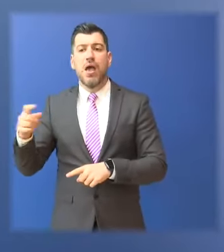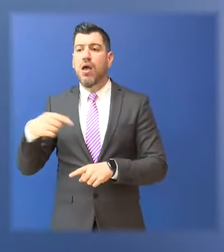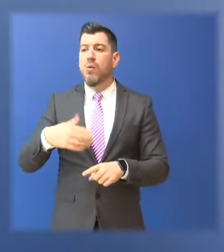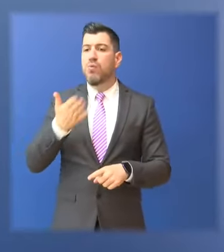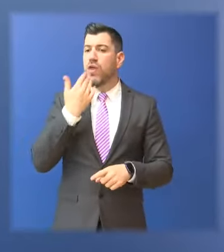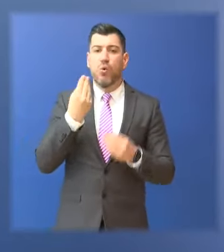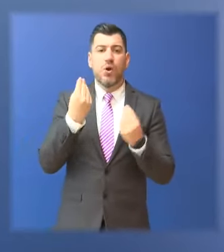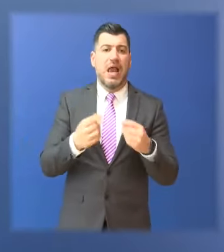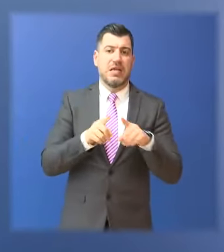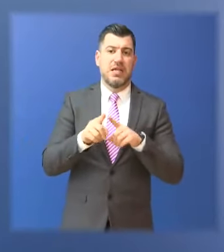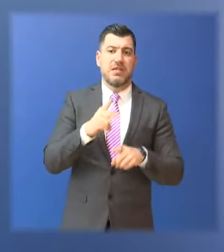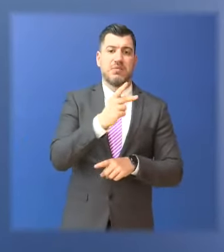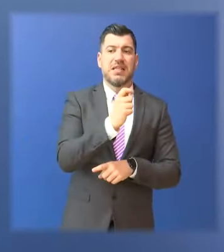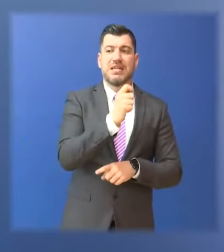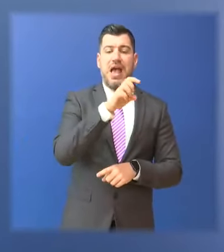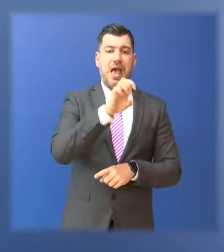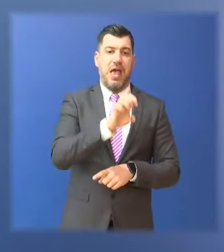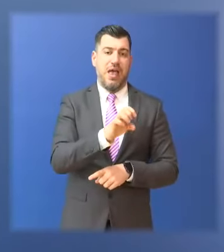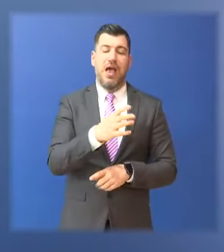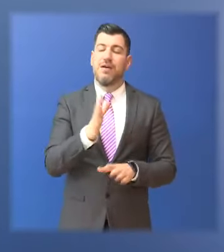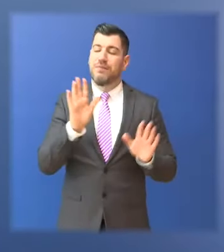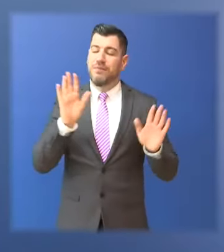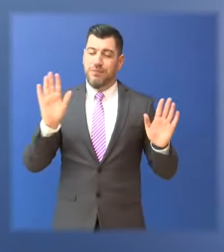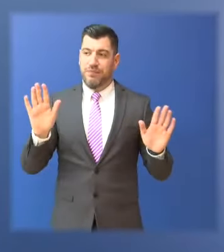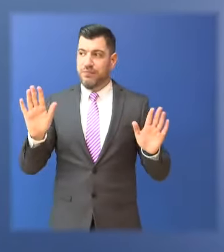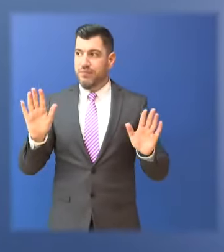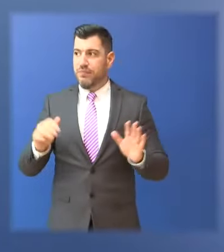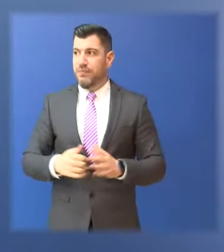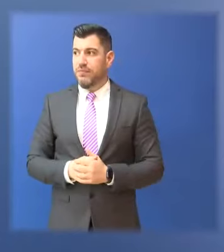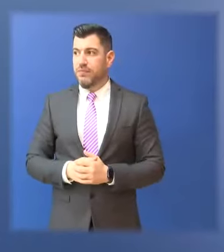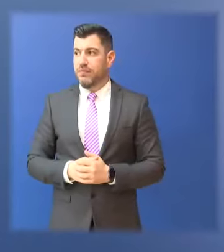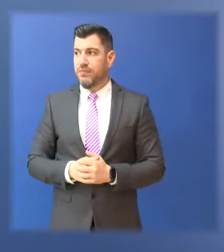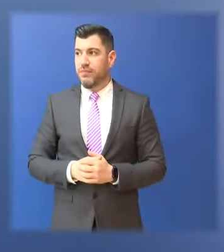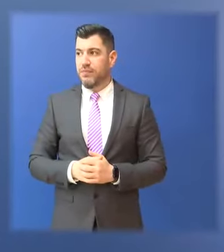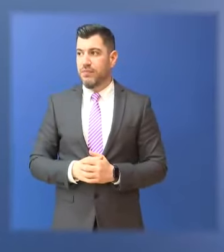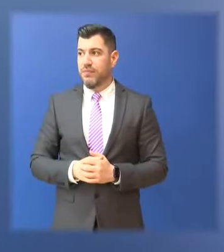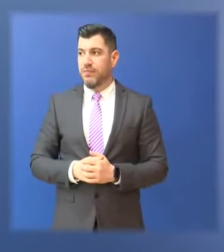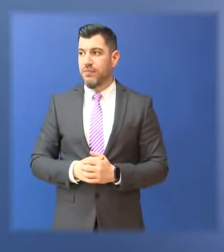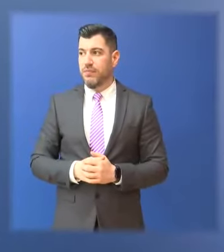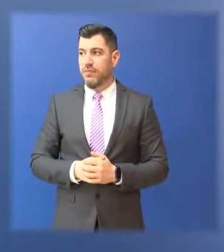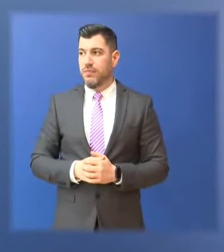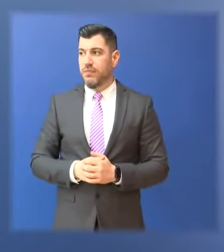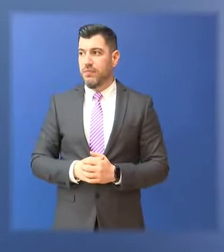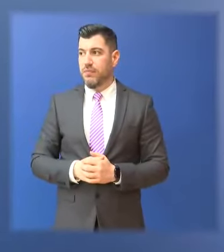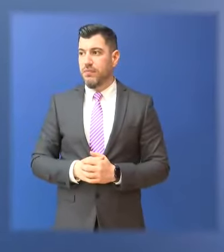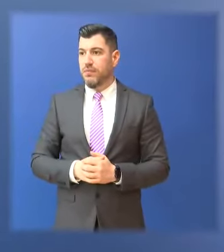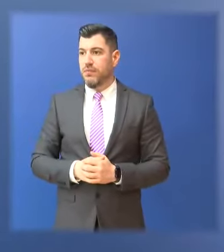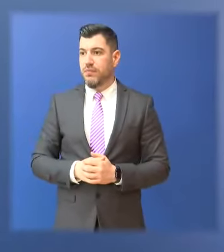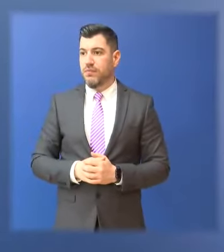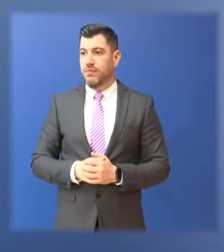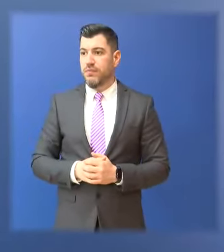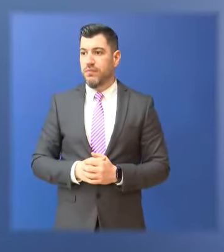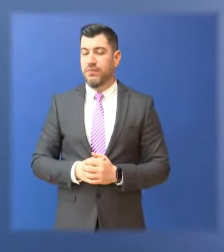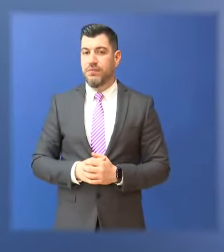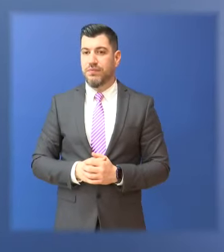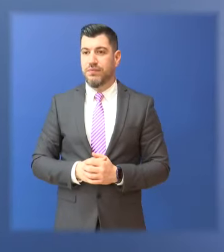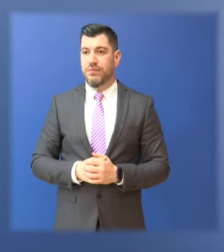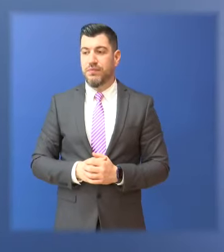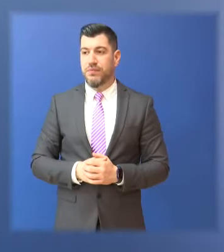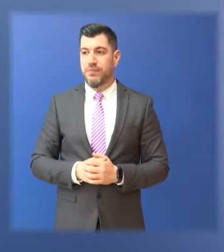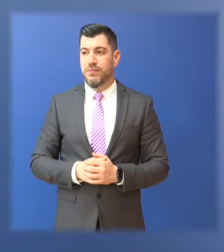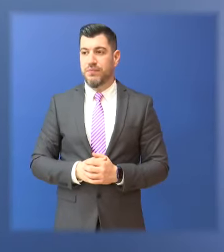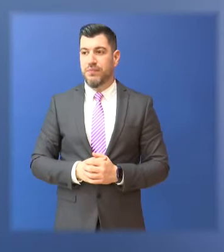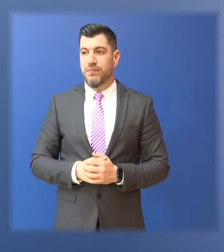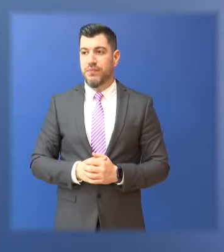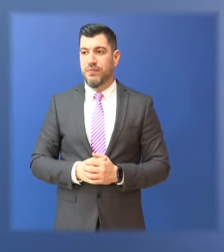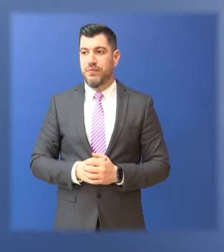θέλουμε να λειτουργεί. Κοιτάξτε, αυτό δεν είναι πρόβλημα. Αυτό δεν είναι πρόβλημα. Δηλαδή, γιατί δεν είναι υπεύθυνη ΠΑΕ ή όχι η ΚΑΕ, ξέρω. Ως πολυπληθέστερη σε